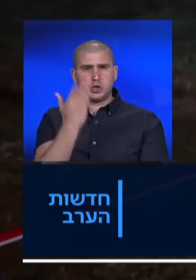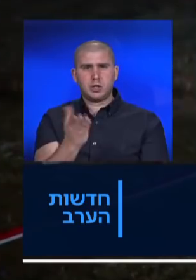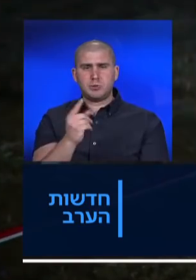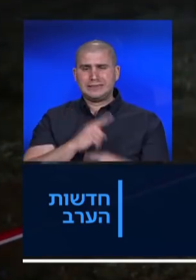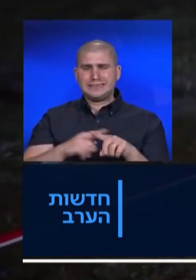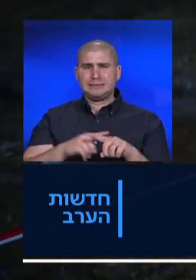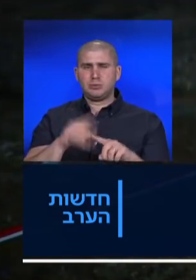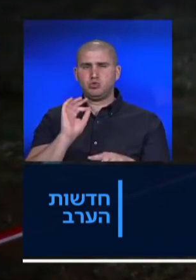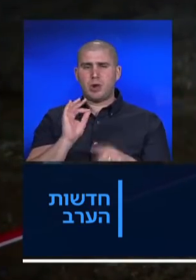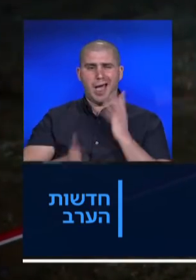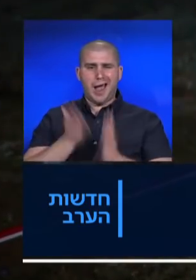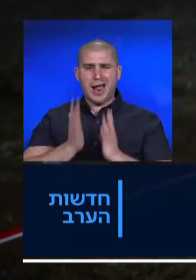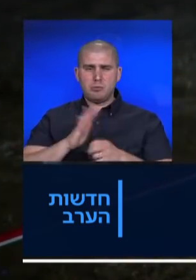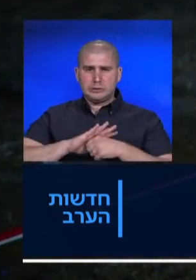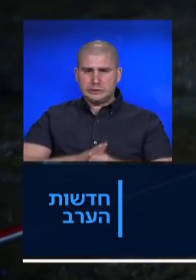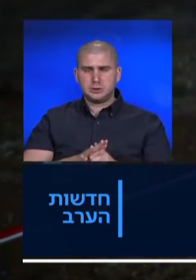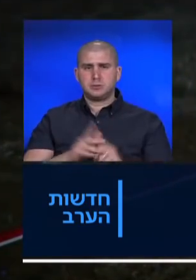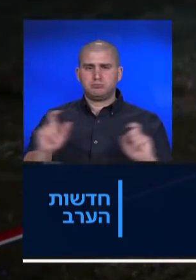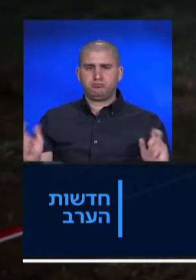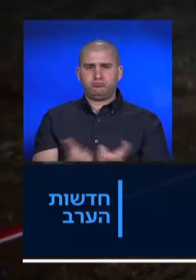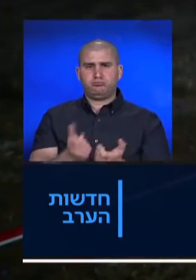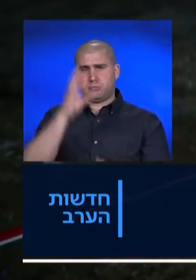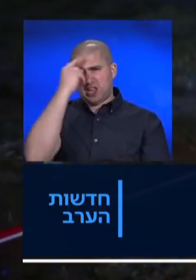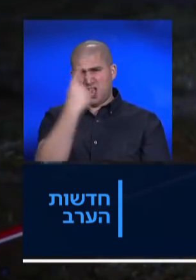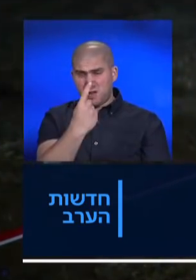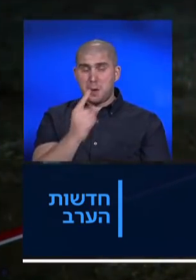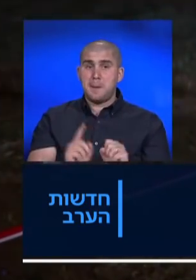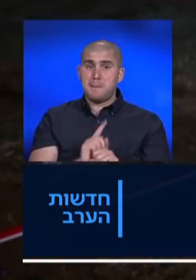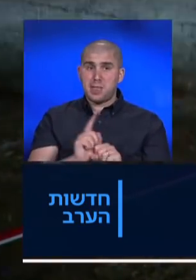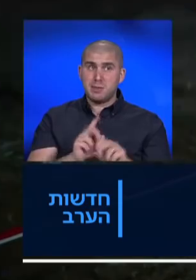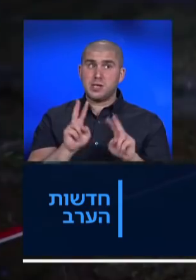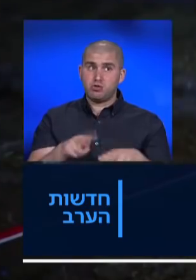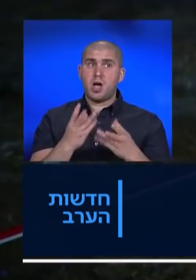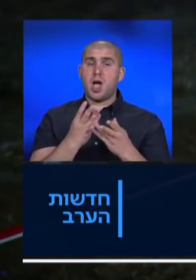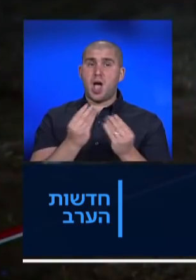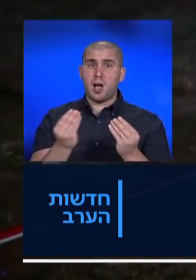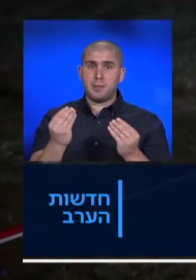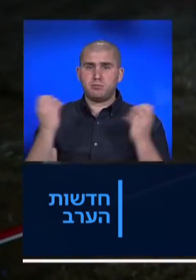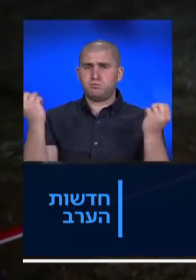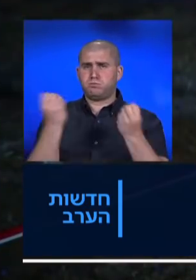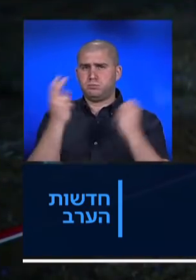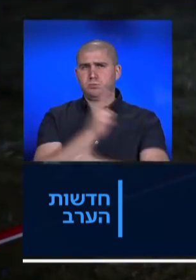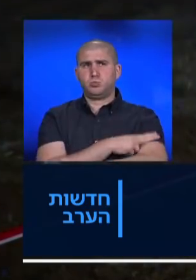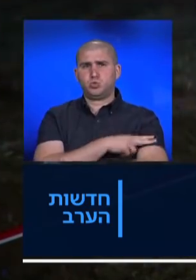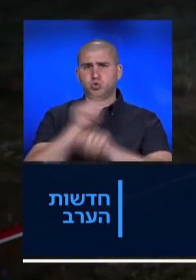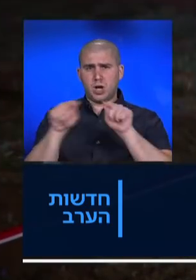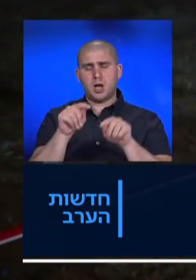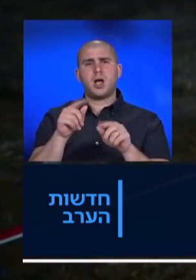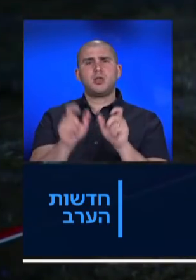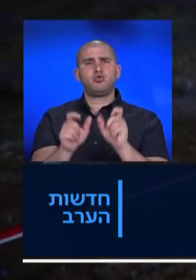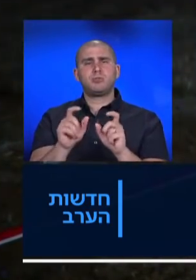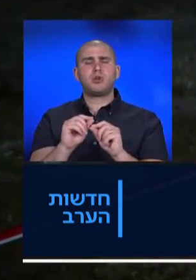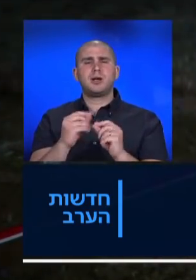אלימות קשים, עוצרים את הגבר. כרגע יש כאן הרבה מאוד כוחות משטרה, אנשי מזפ שסורקים את